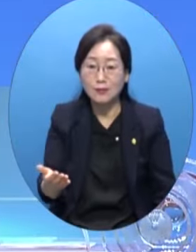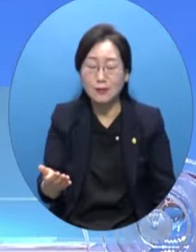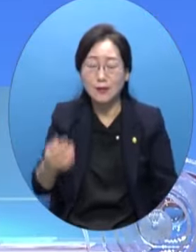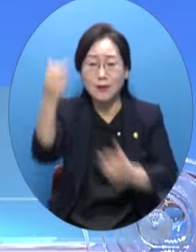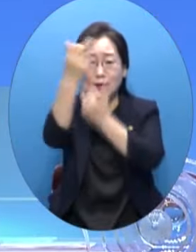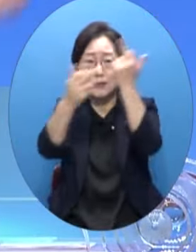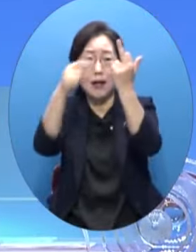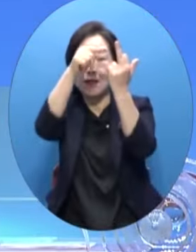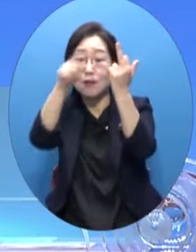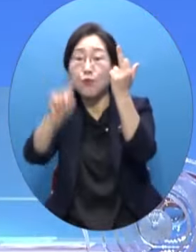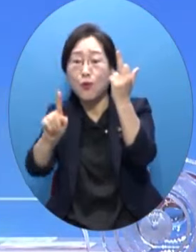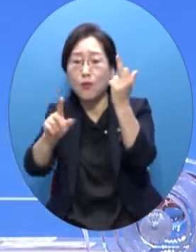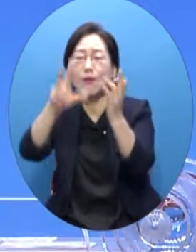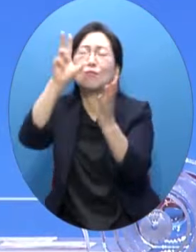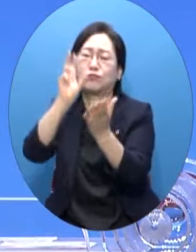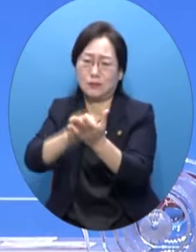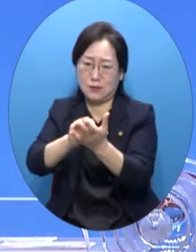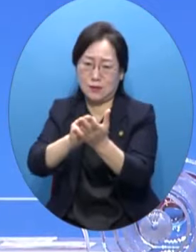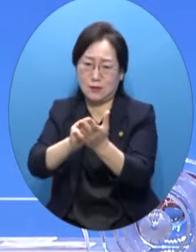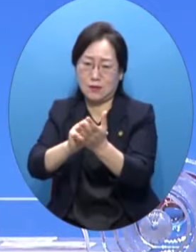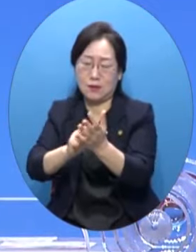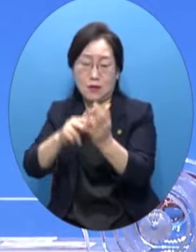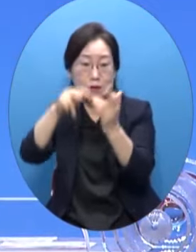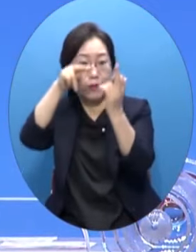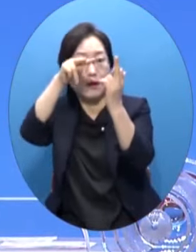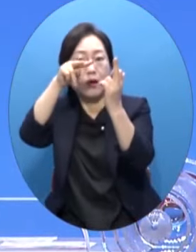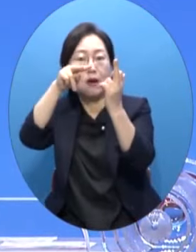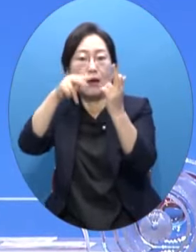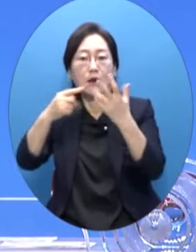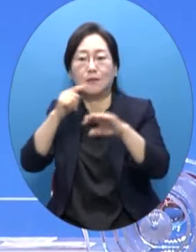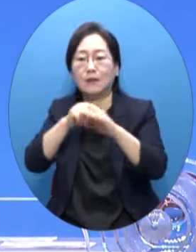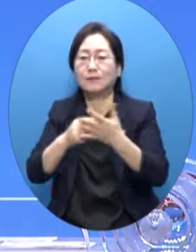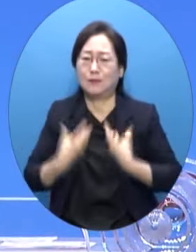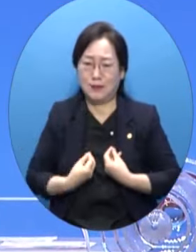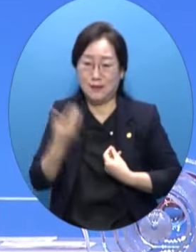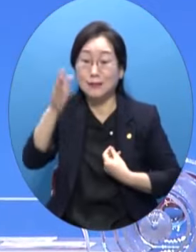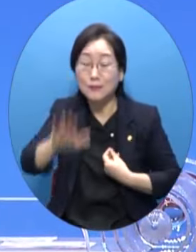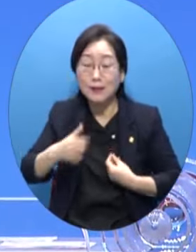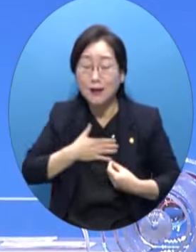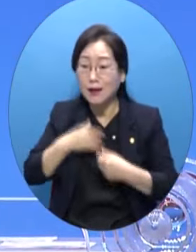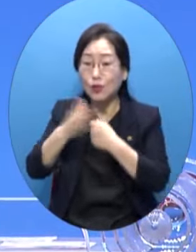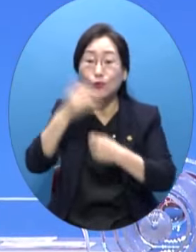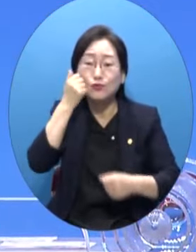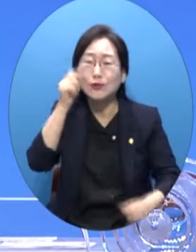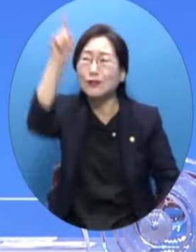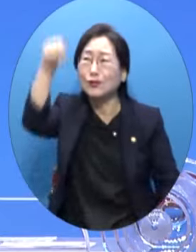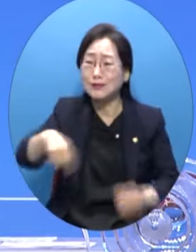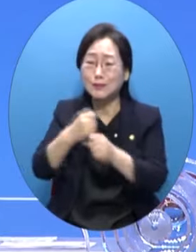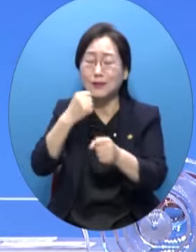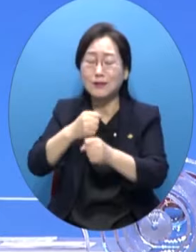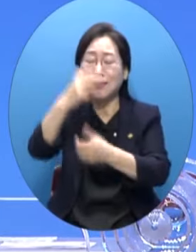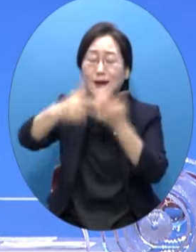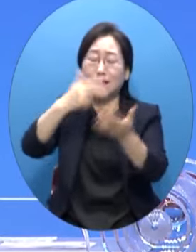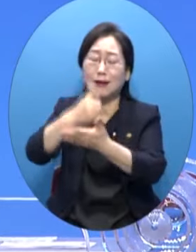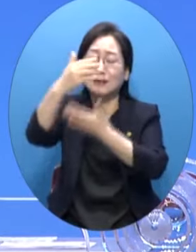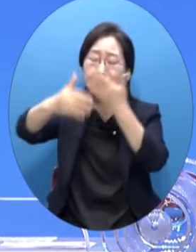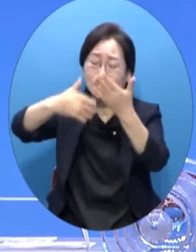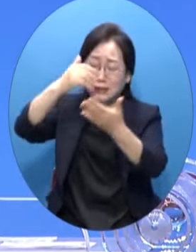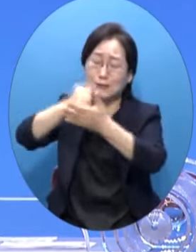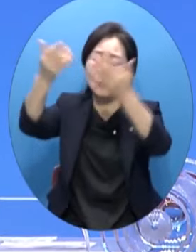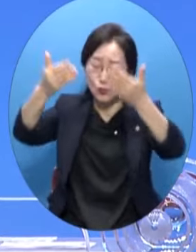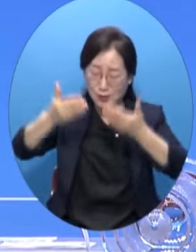같은 큰 문제를 바라볼 때 우리는 절망할 수밖에 없습니다. 그러나 나의 도움은 천지를 지으신 우리 여호와 하나님께로부터